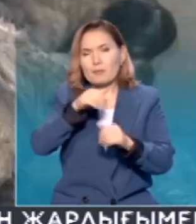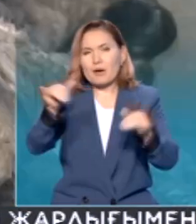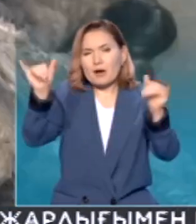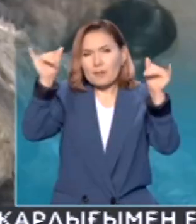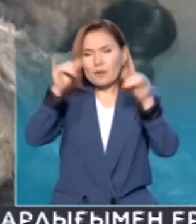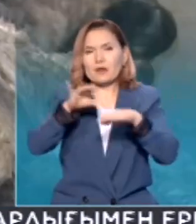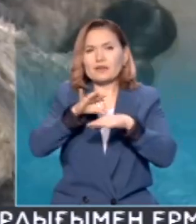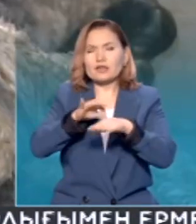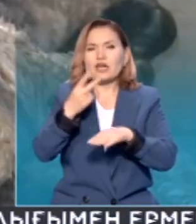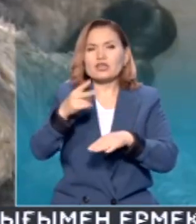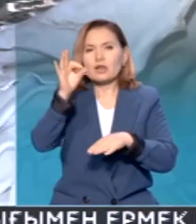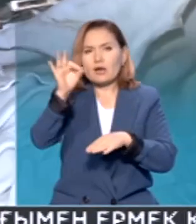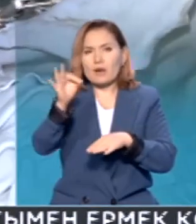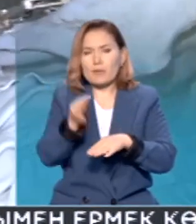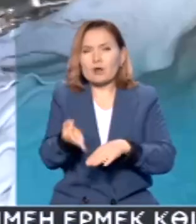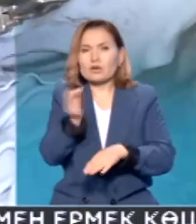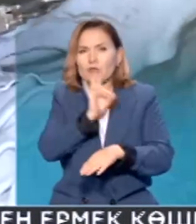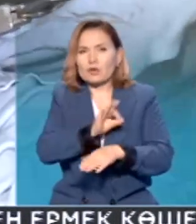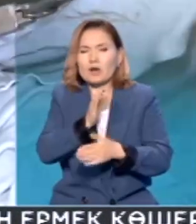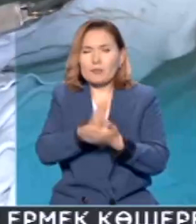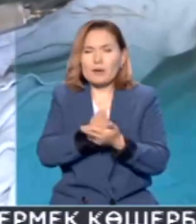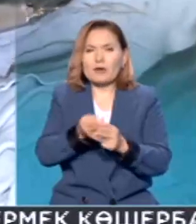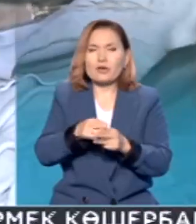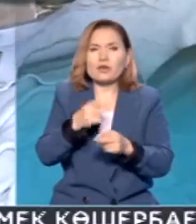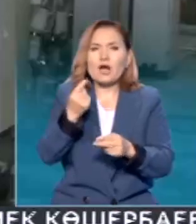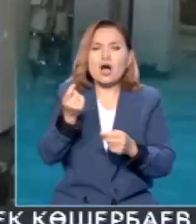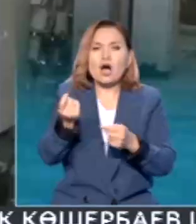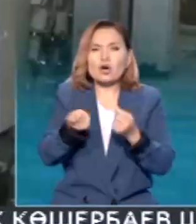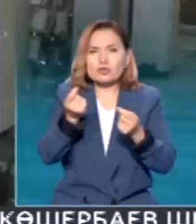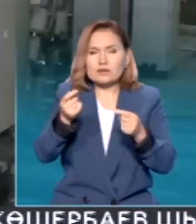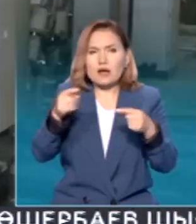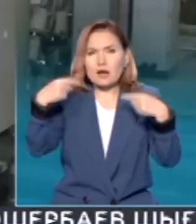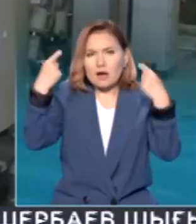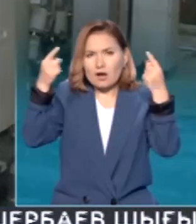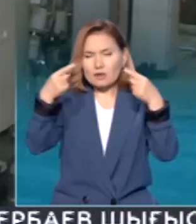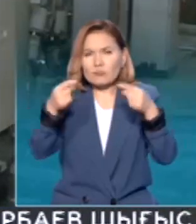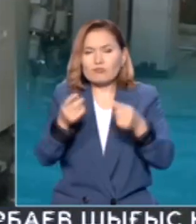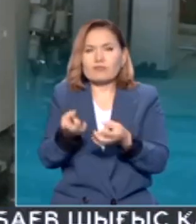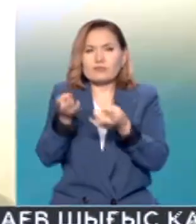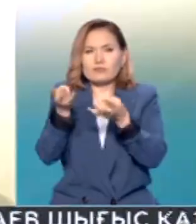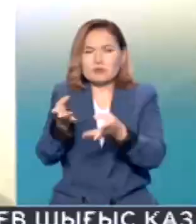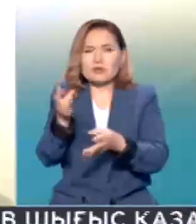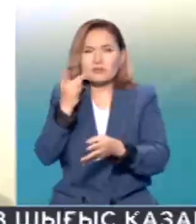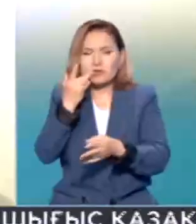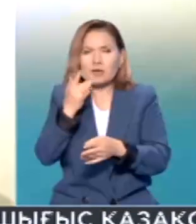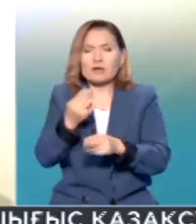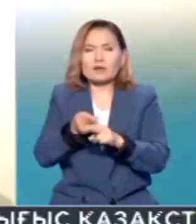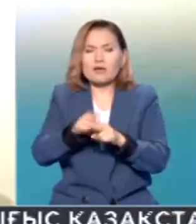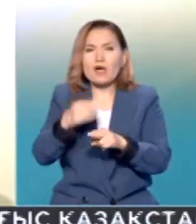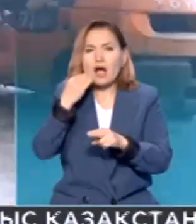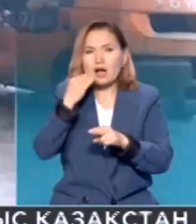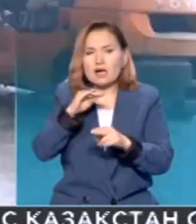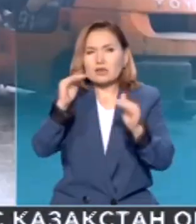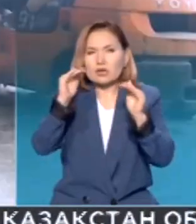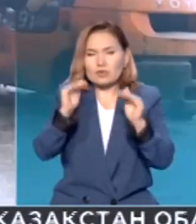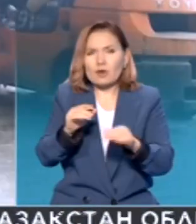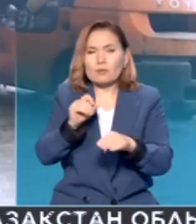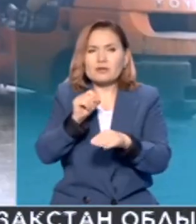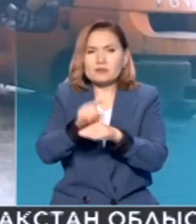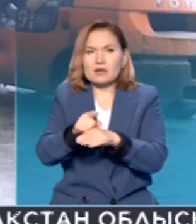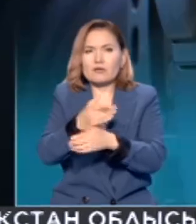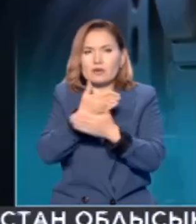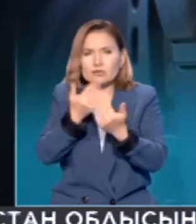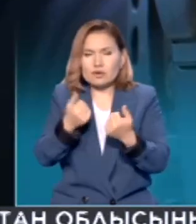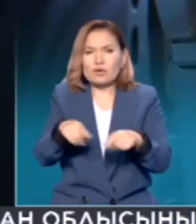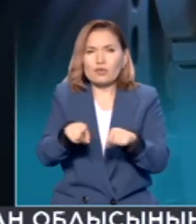терісінің 20% болса да кәдеге асып жатыр. Ал ұсақ малдың терісі тіпті өңделмейді. Сапа төмен, сұраныс жоқ. Жүн өңдеу мәселесі де осыған